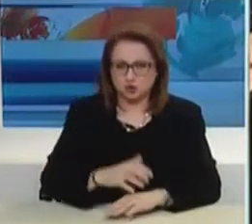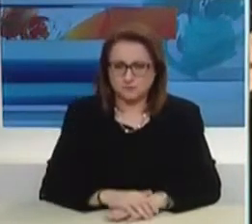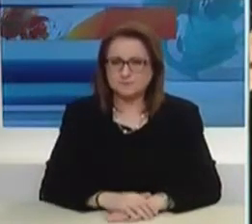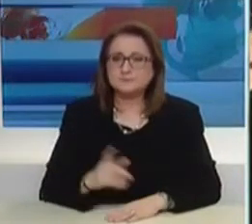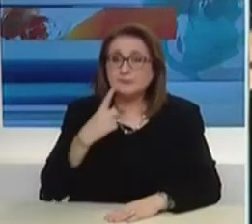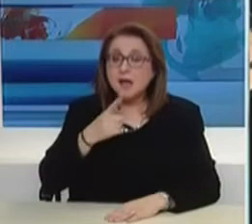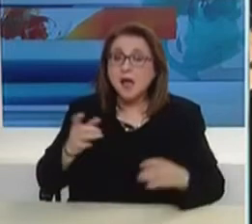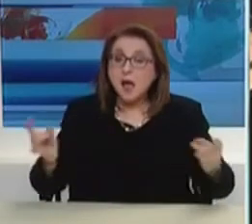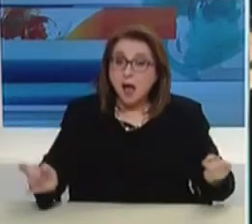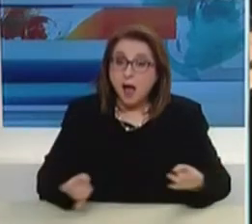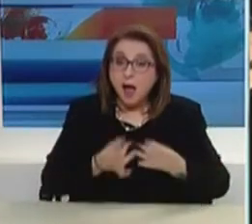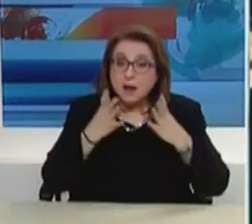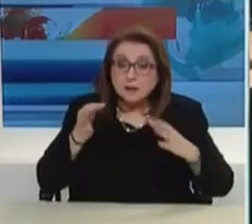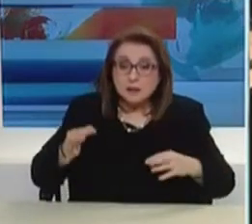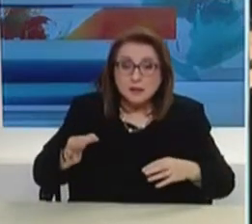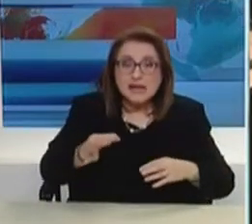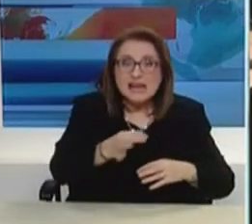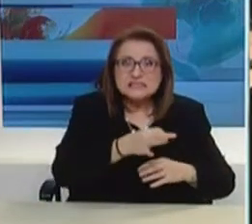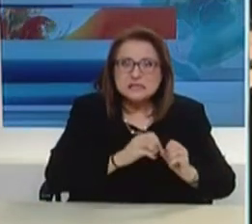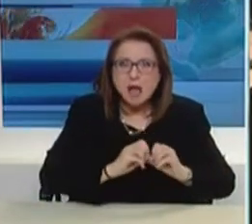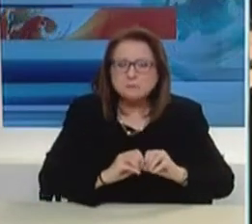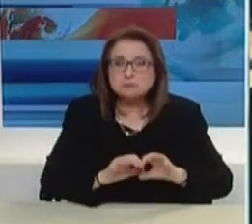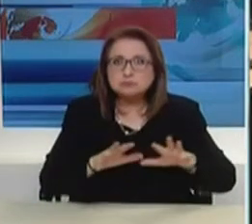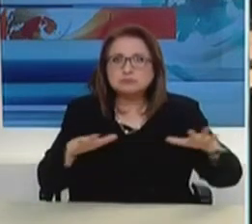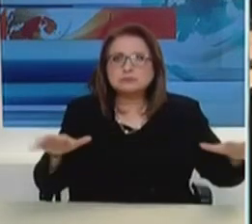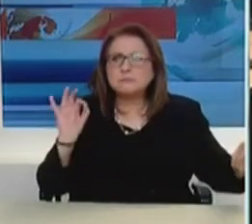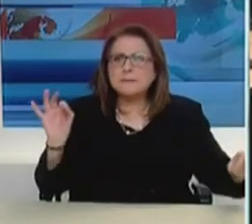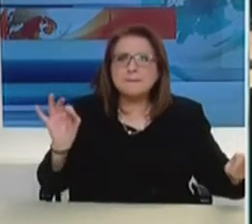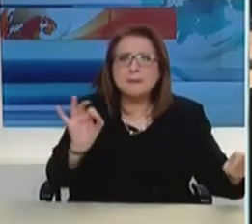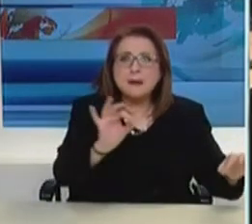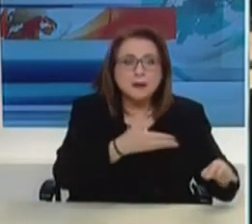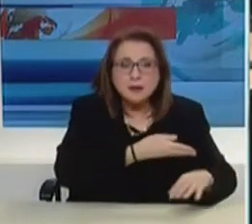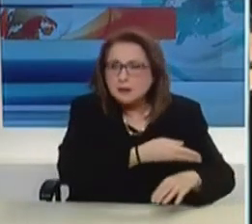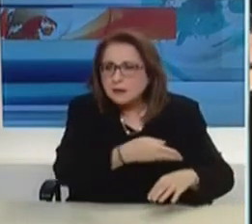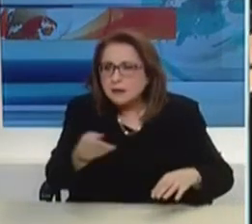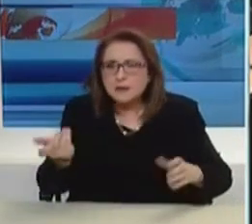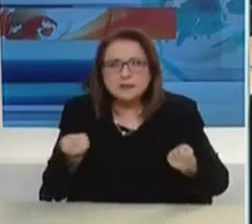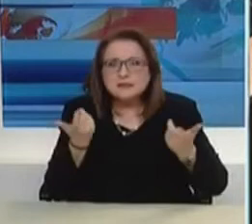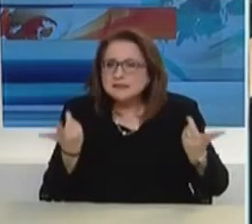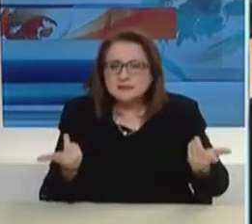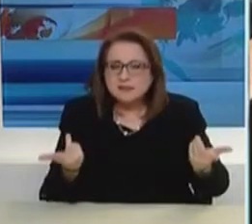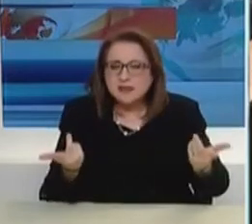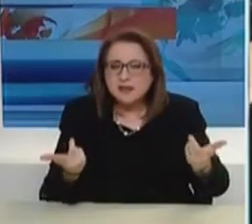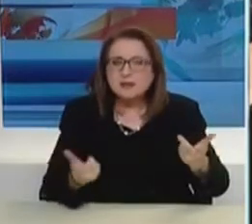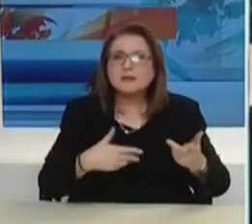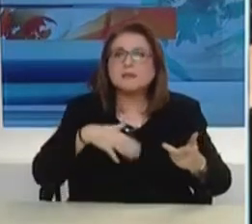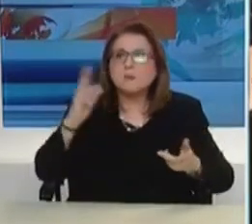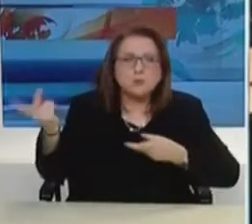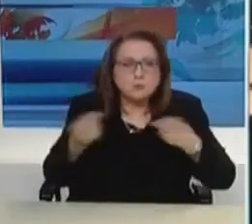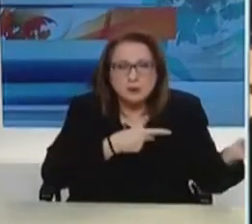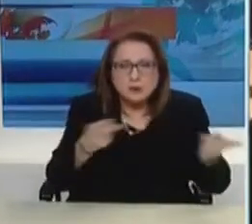στα νησιά με δεκάδες σοβαρά κρούσματα, ποιο είναι το σχέδιο για την περίθαλψη των κατοίκων δεδομένου ότι υπάρχουν περιορισμοί σε μέσα αεροδιακομιδών?